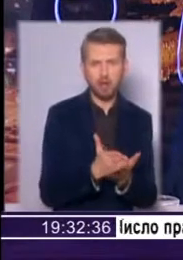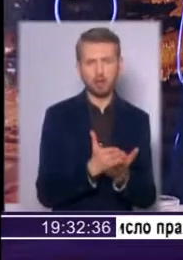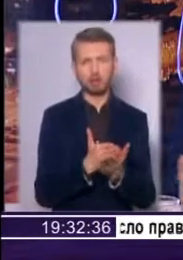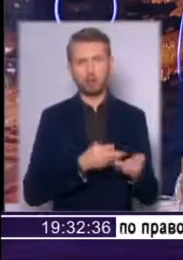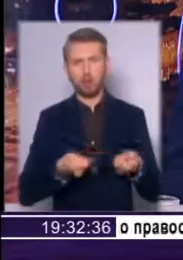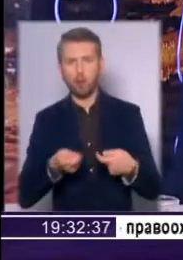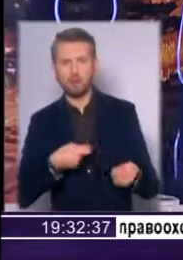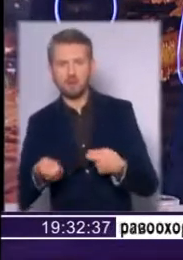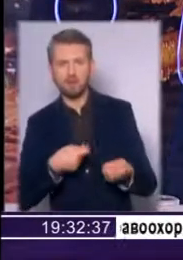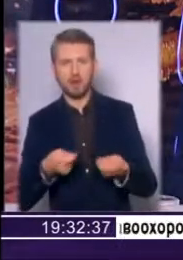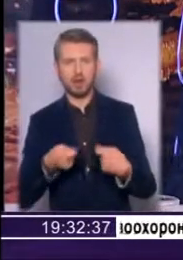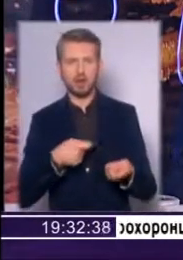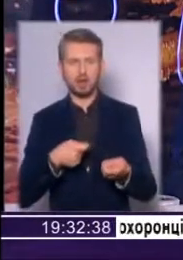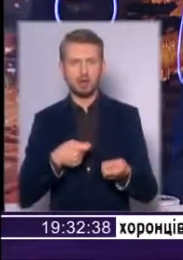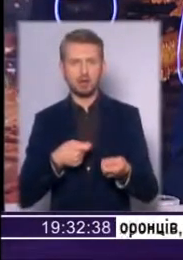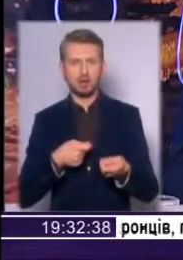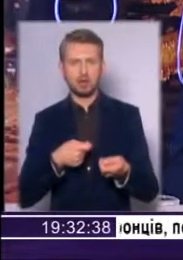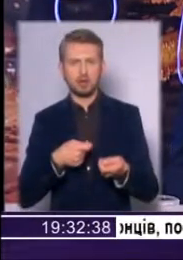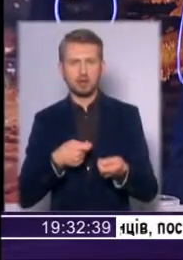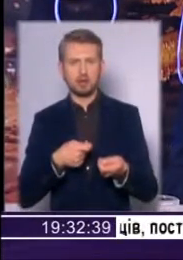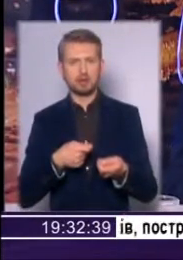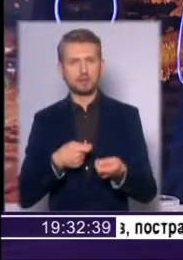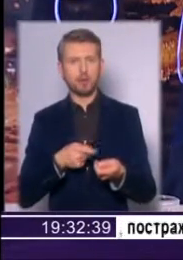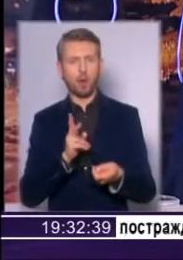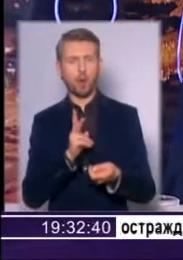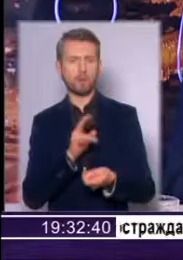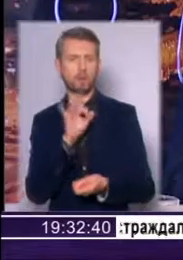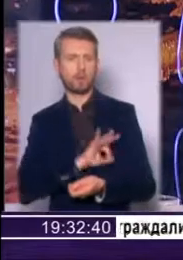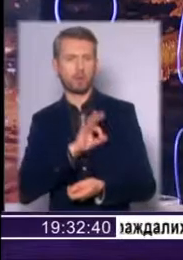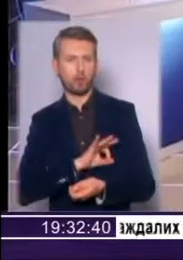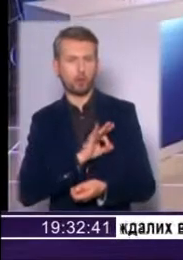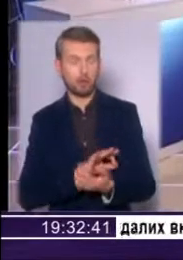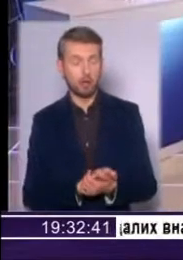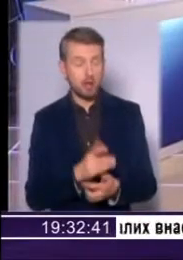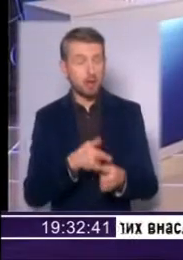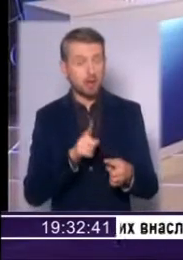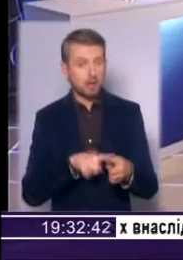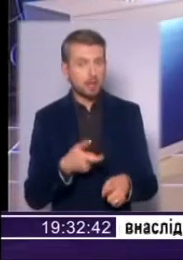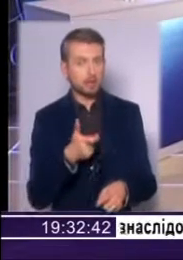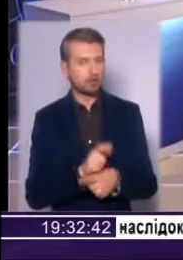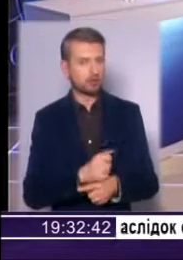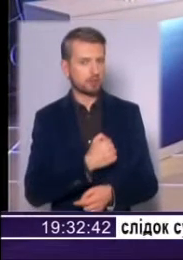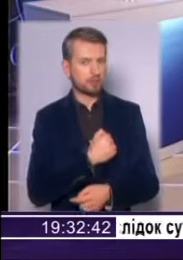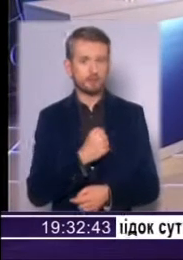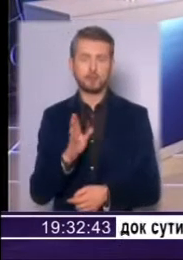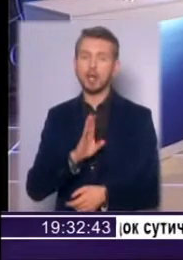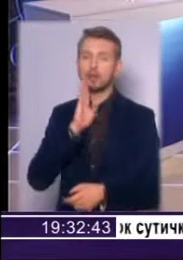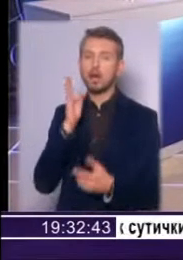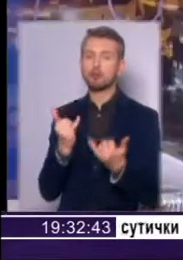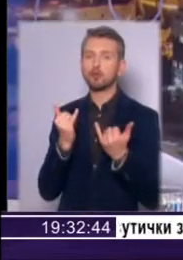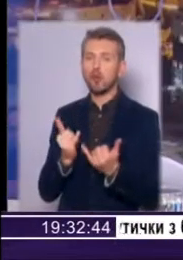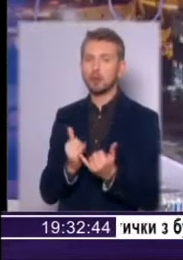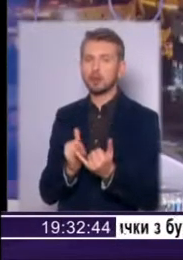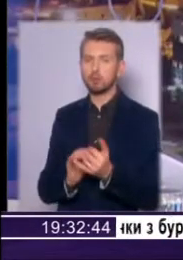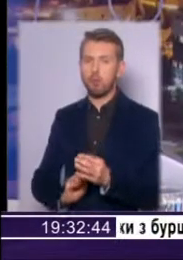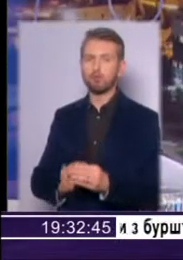там з якихось преференцій вибувають в себе і так далі. Сьогодні, оце найбільше прикро. Так, зранку сьогодні поповнились дійсно